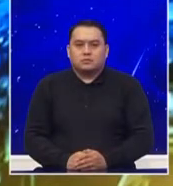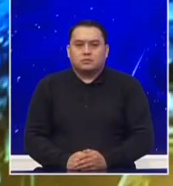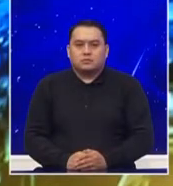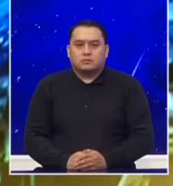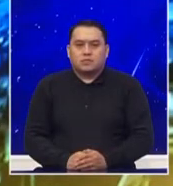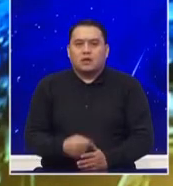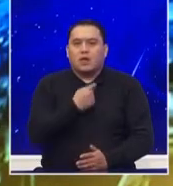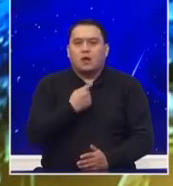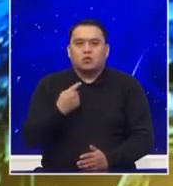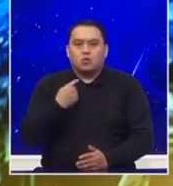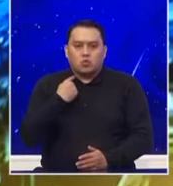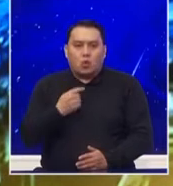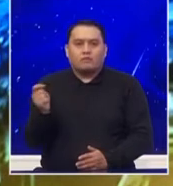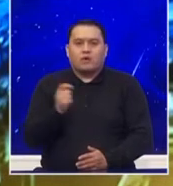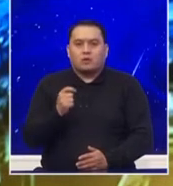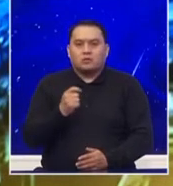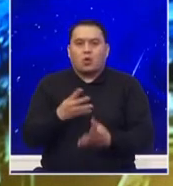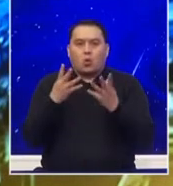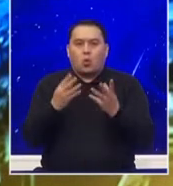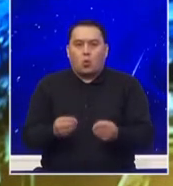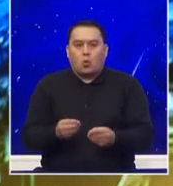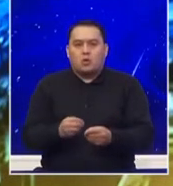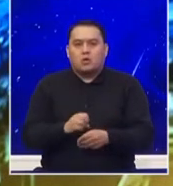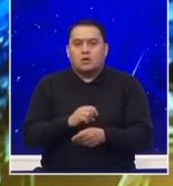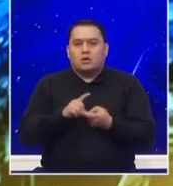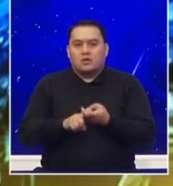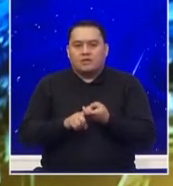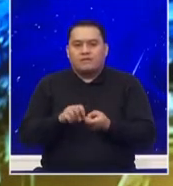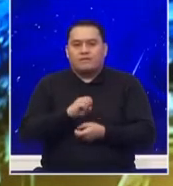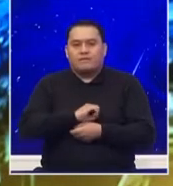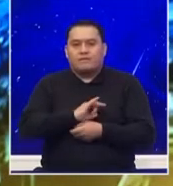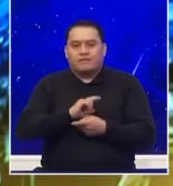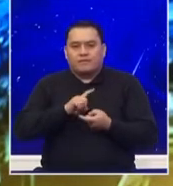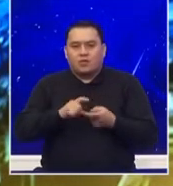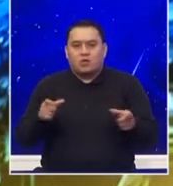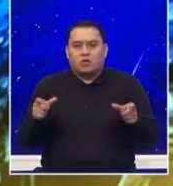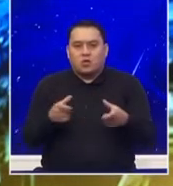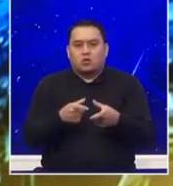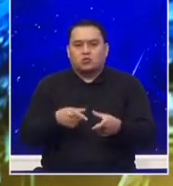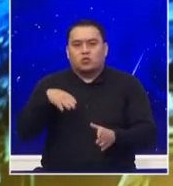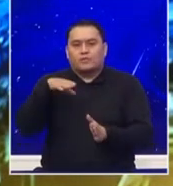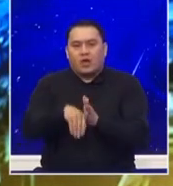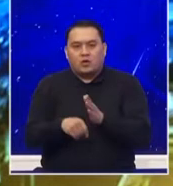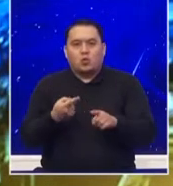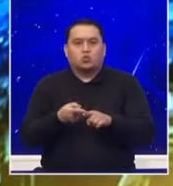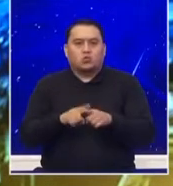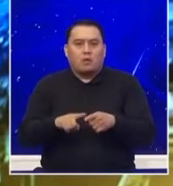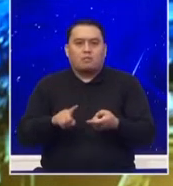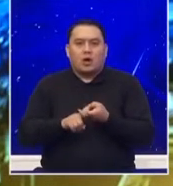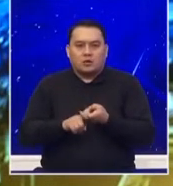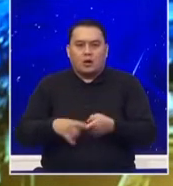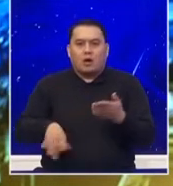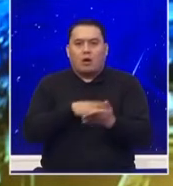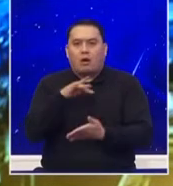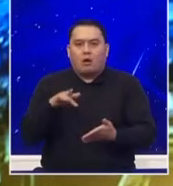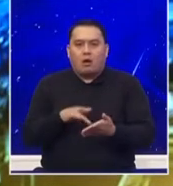Сақтансаң сақтайды. Талдықорғанда алдағы демалыс күндері корона індеттің таралуын тежеу мақсатында локдаун енгізілді. Осыған байланысты тұрғындарды